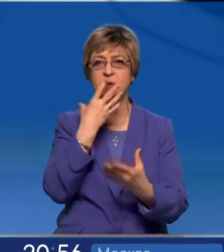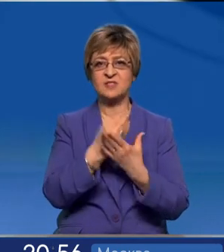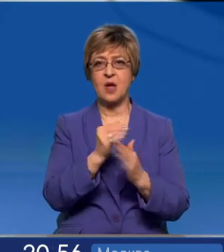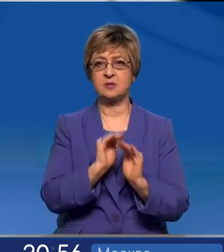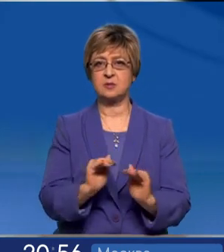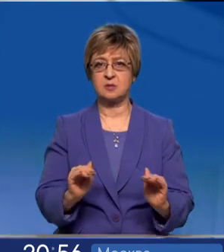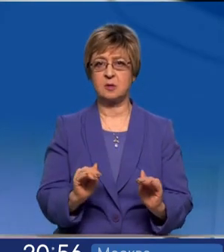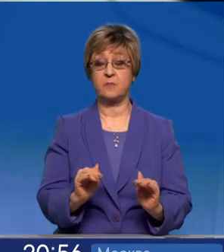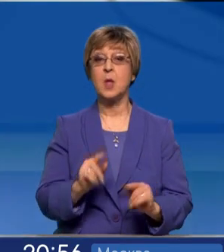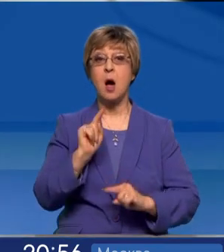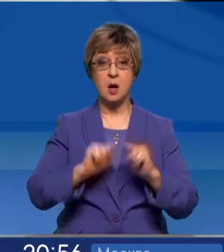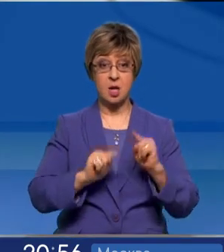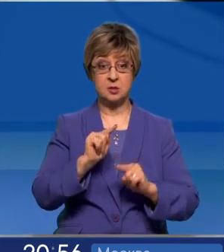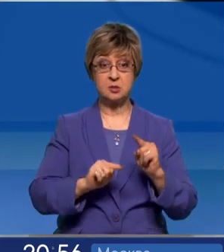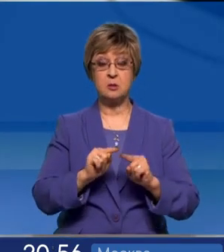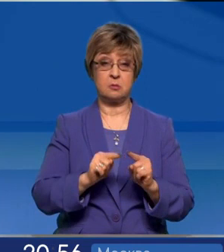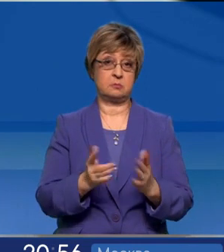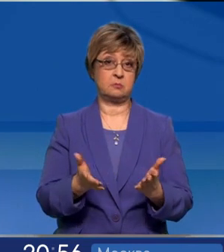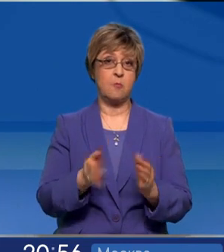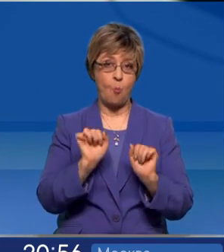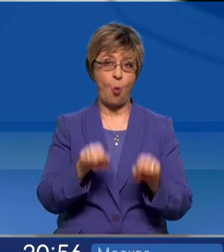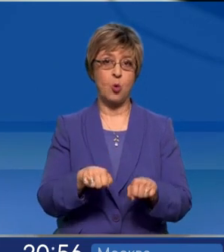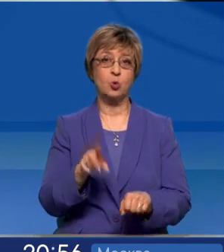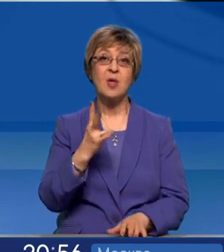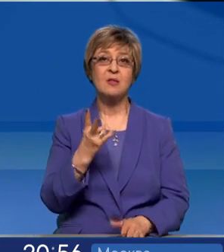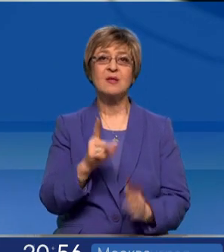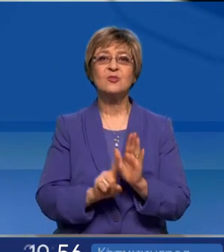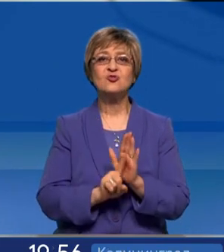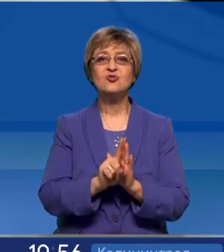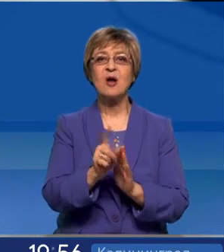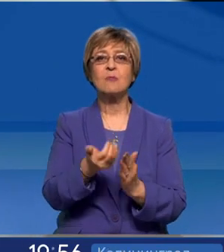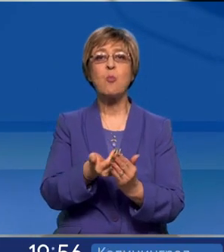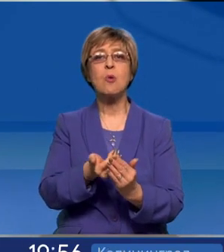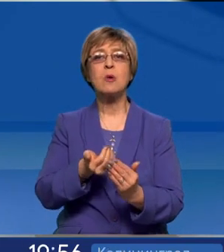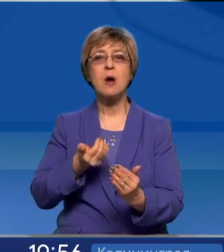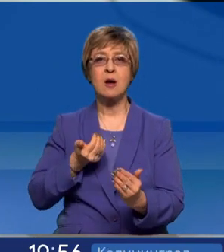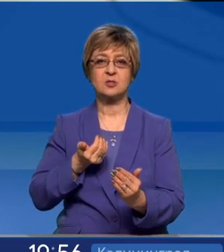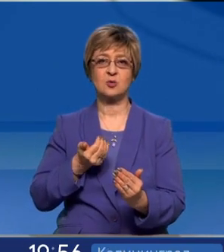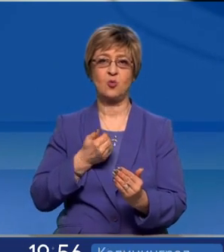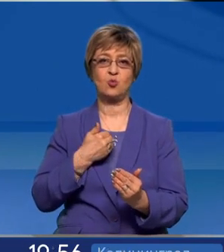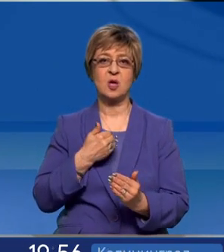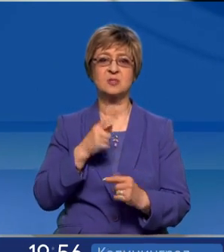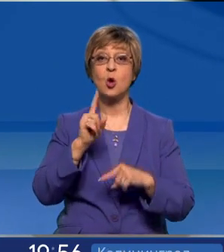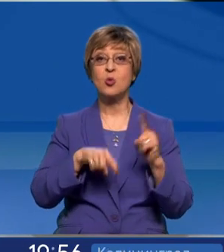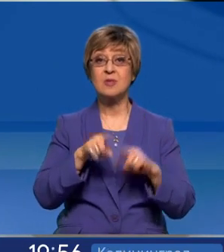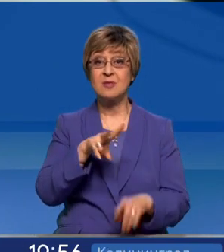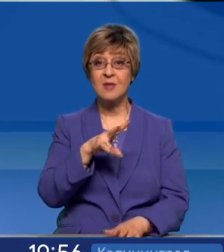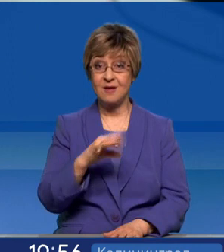Родители могут, но, во-первых, надо начинать пораньше, честно говоря. Угу. Потому что у нас огромное количество родителей просто